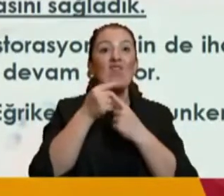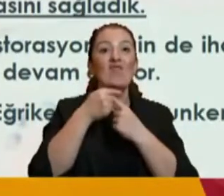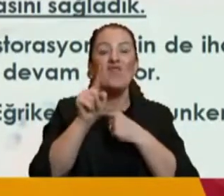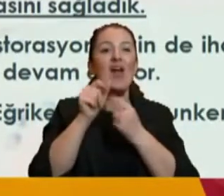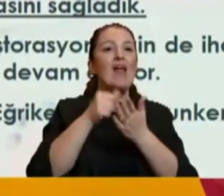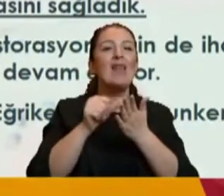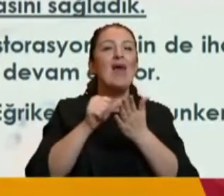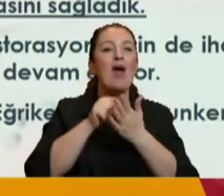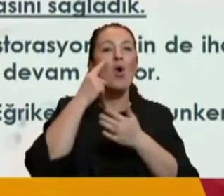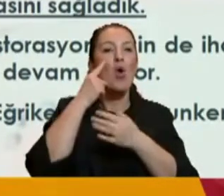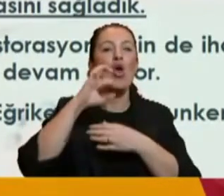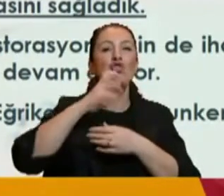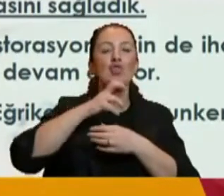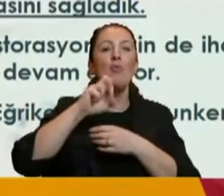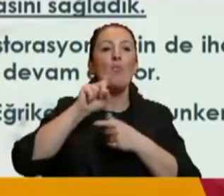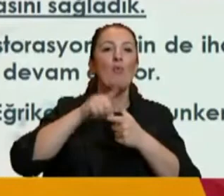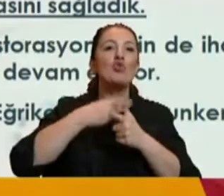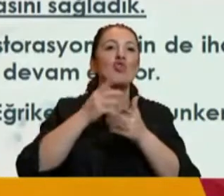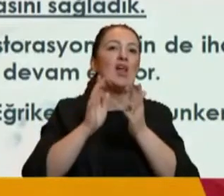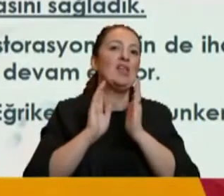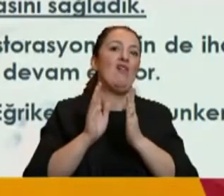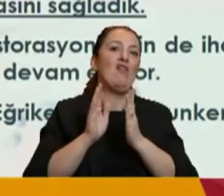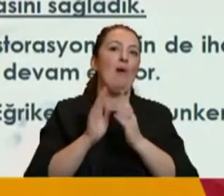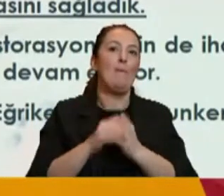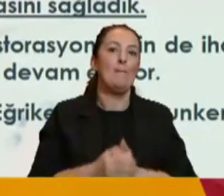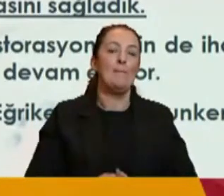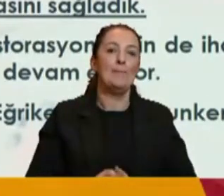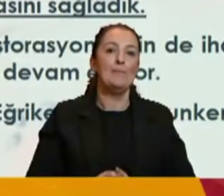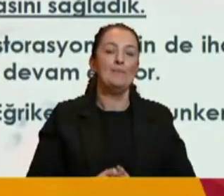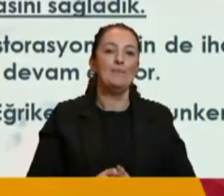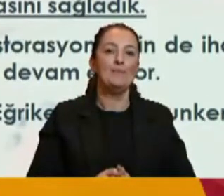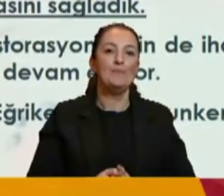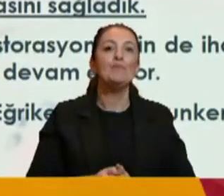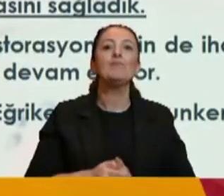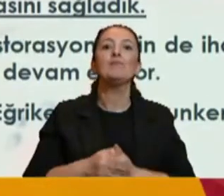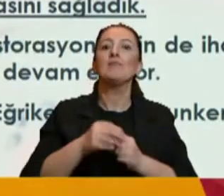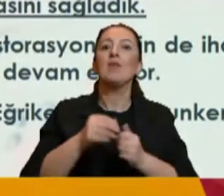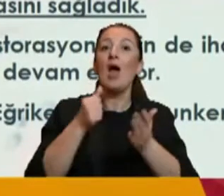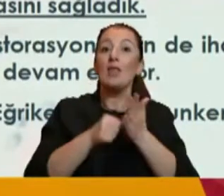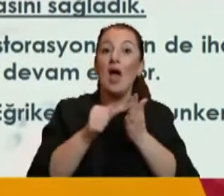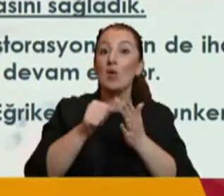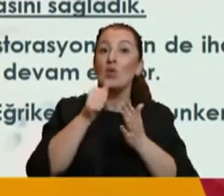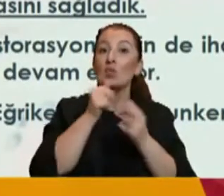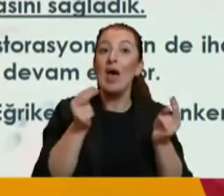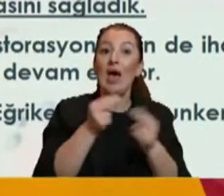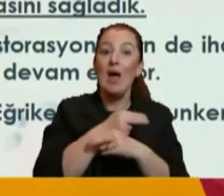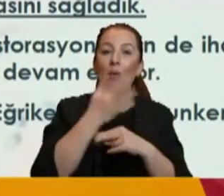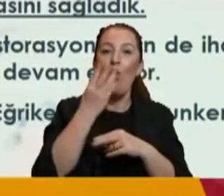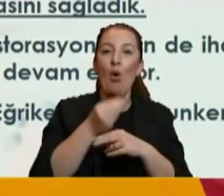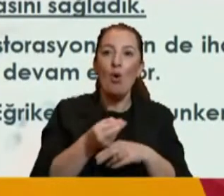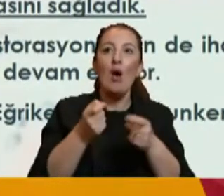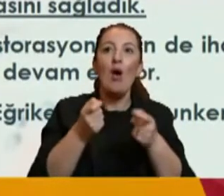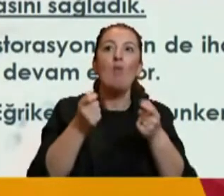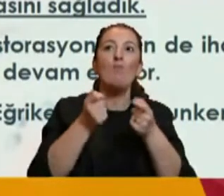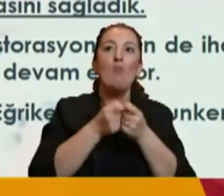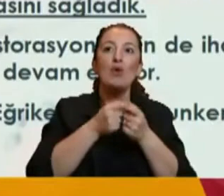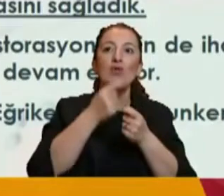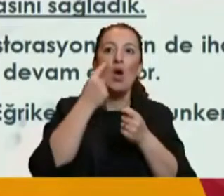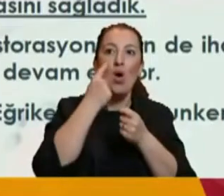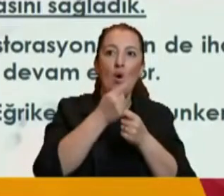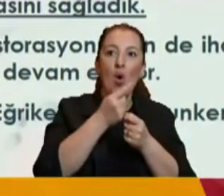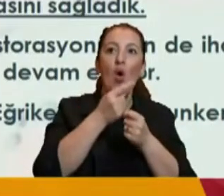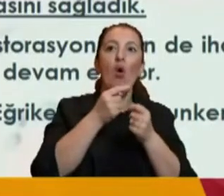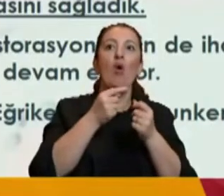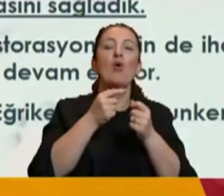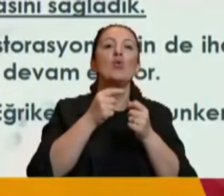çalışmalarımız devam ediyor ve ayrıca tarihi su kemerlerinin den olan Bozdoğan eğri Kemer ve uzunkemer